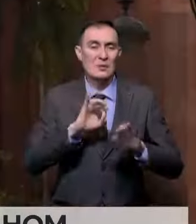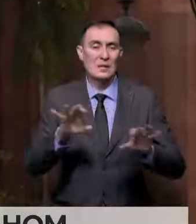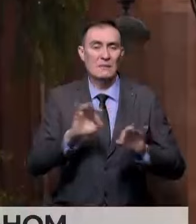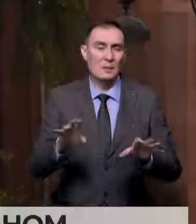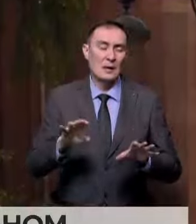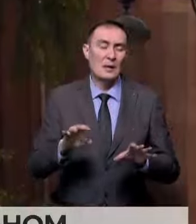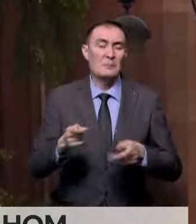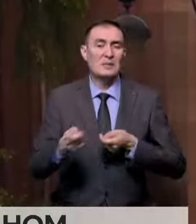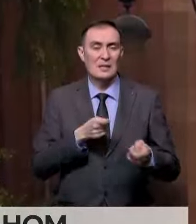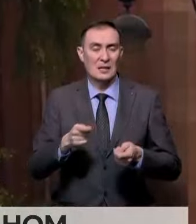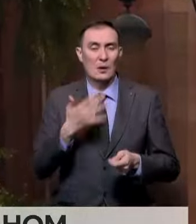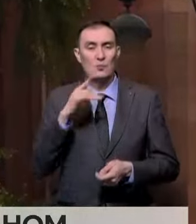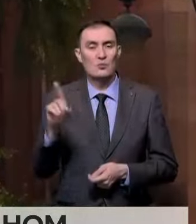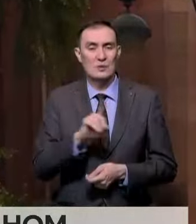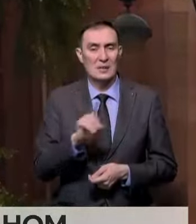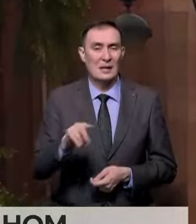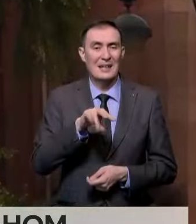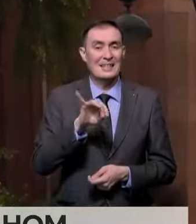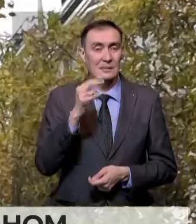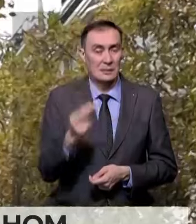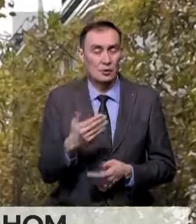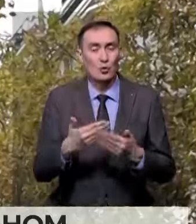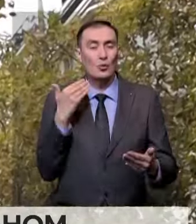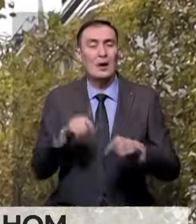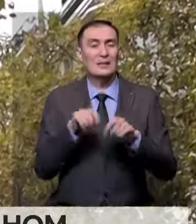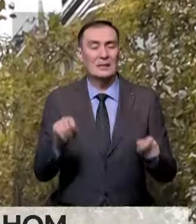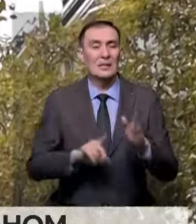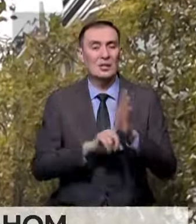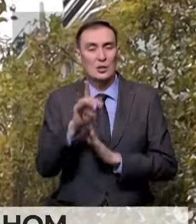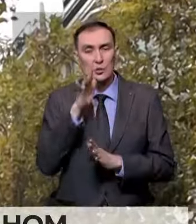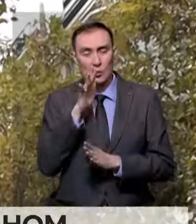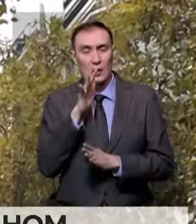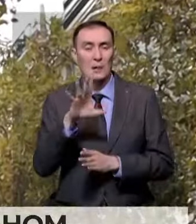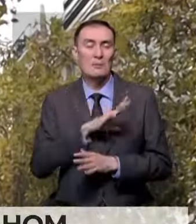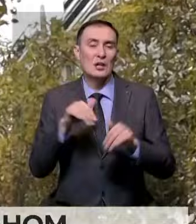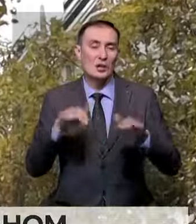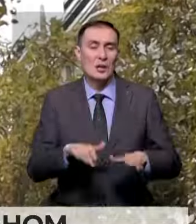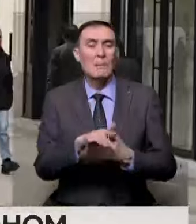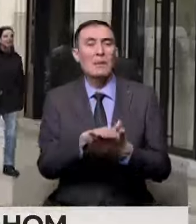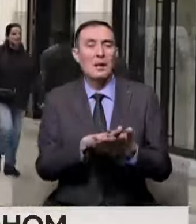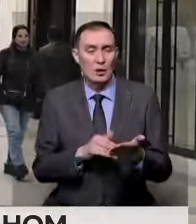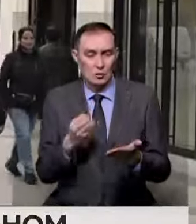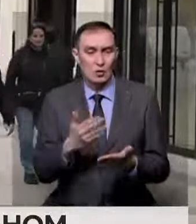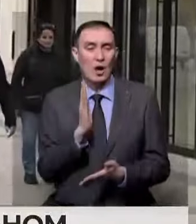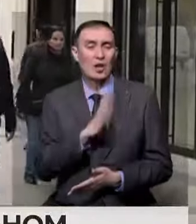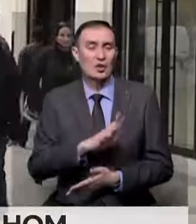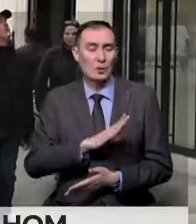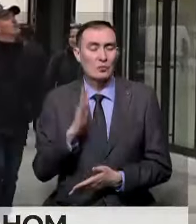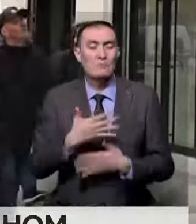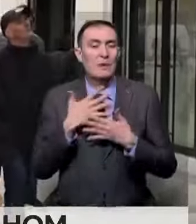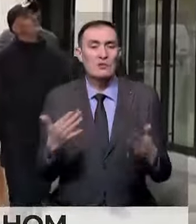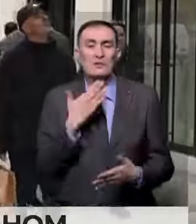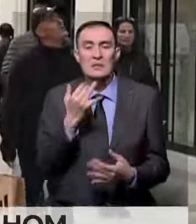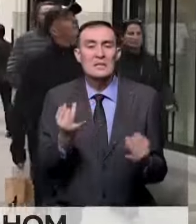словам президента музея ГИМЭ Яник Линс, еще до открытия первоначальный срок было решено продлить, так как ожидается